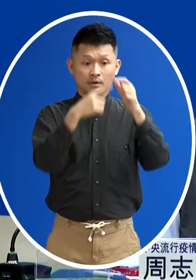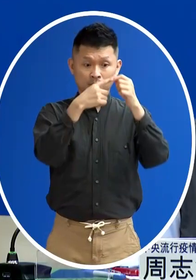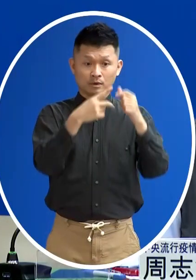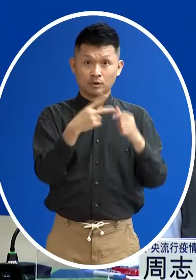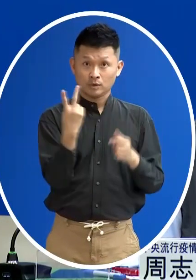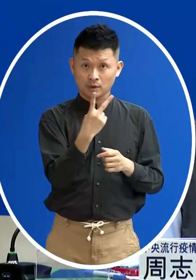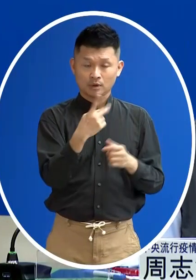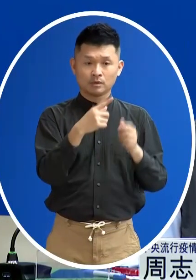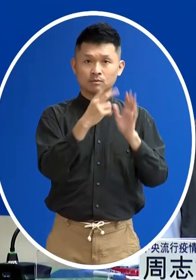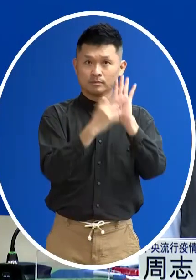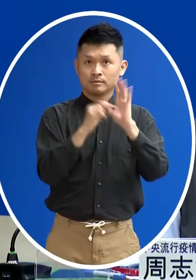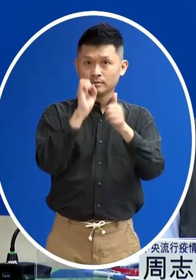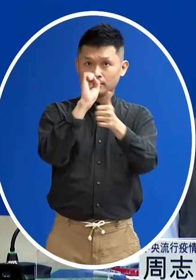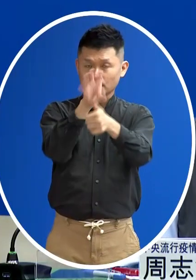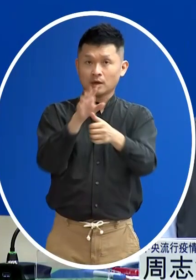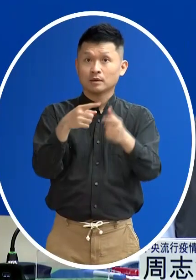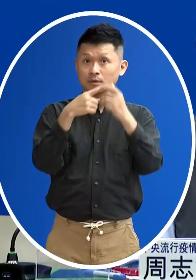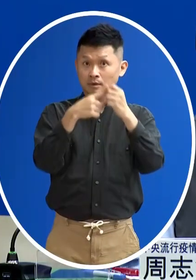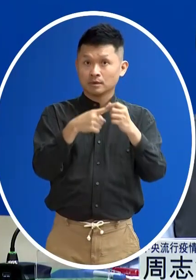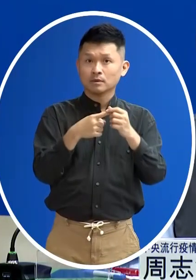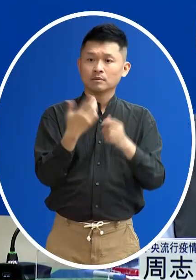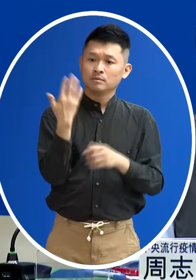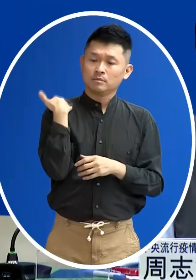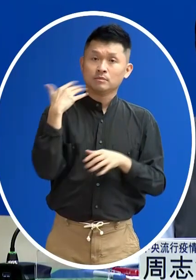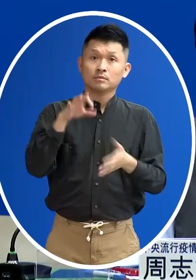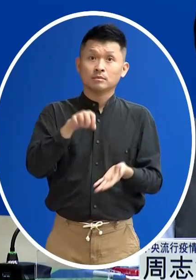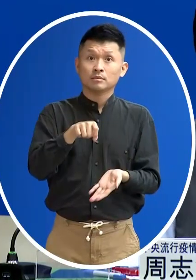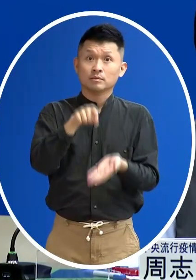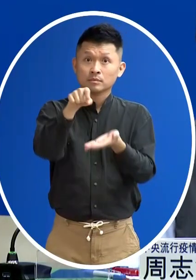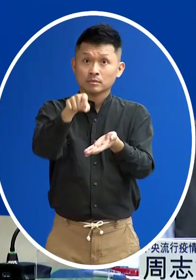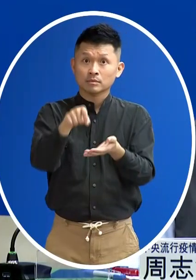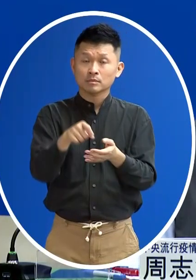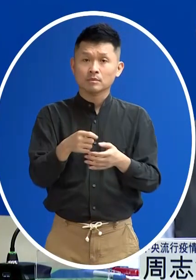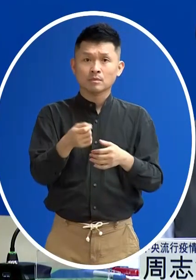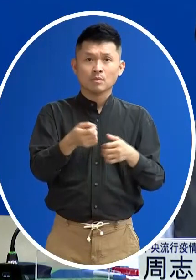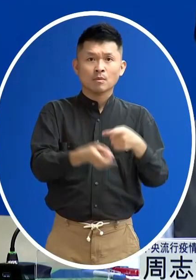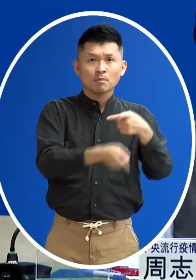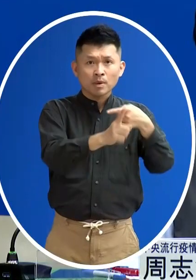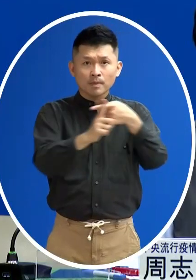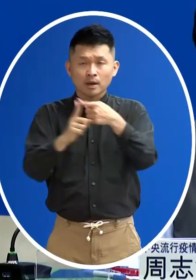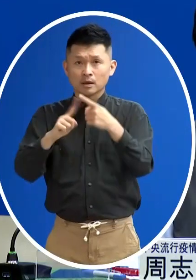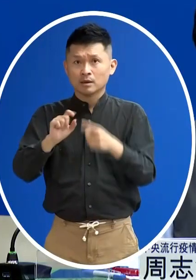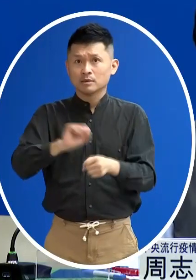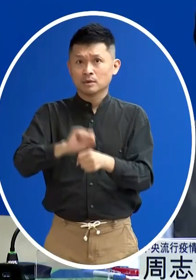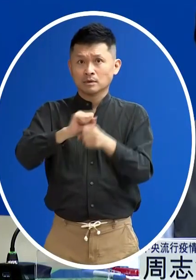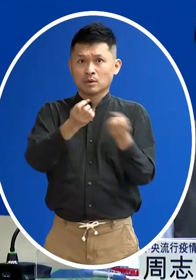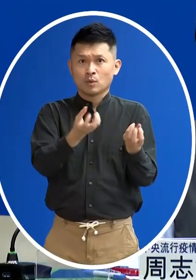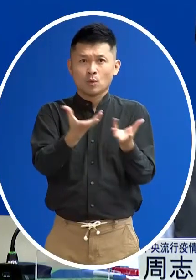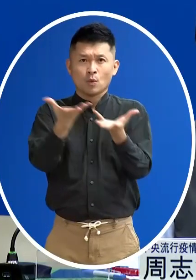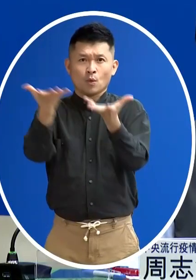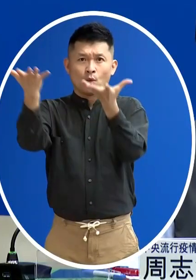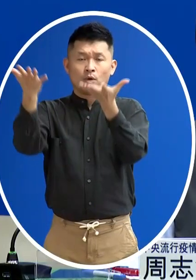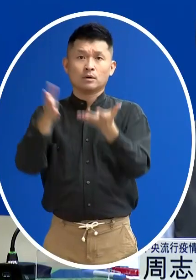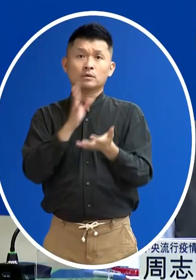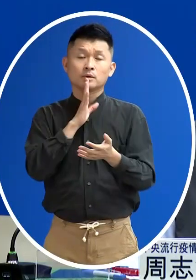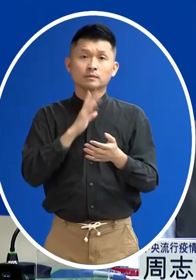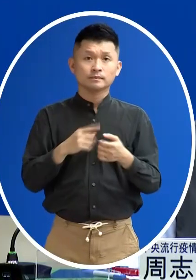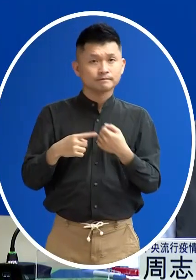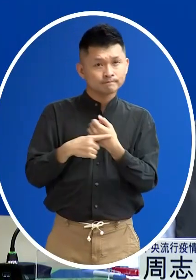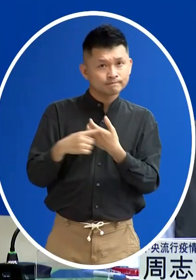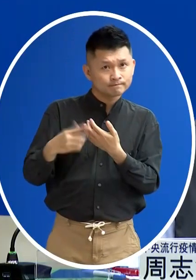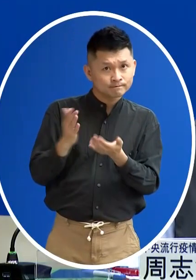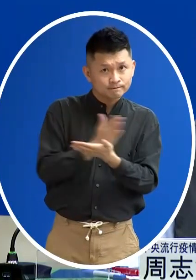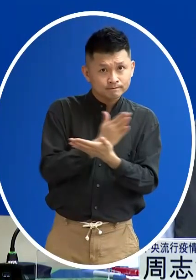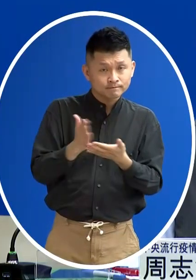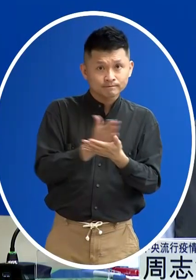说明。第一个部分是说，因应我们先前有提到过，就是说因为确诊个案增加，有研议就是说有一些确诊个案可